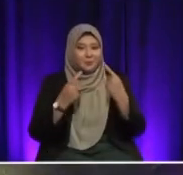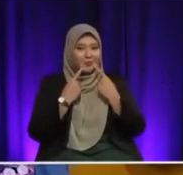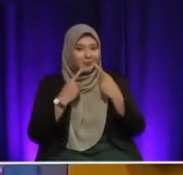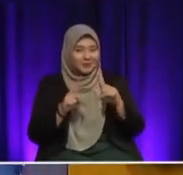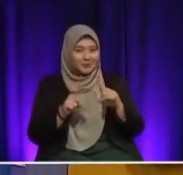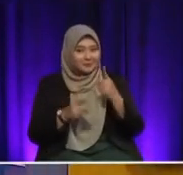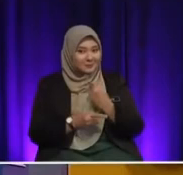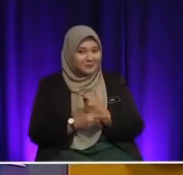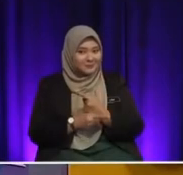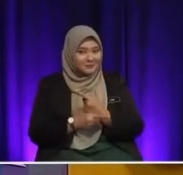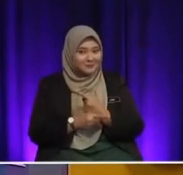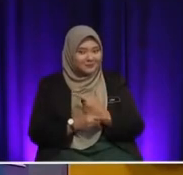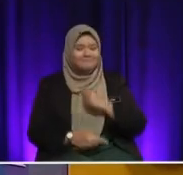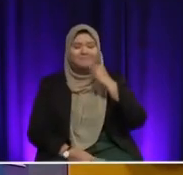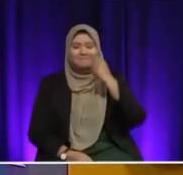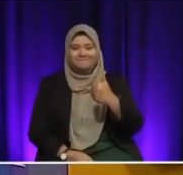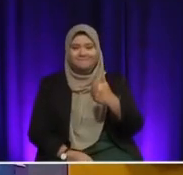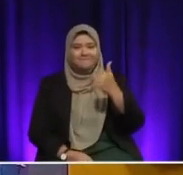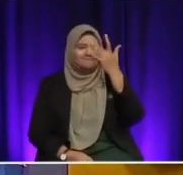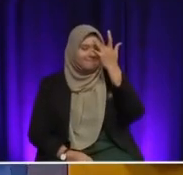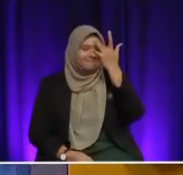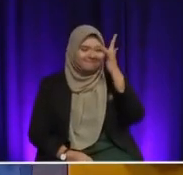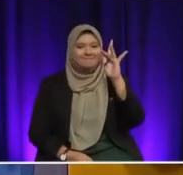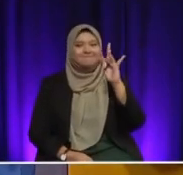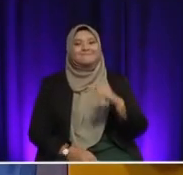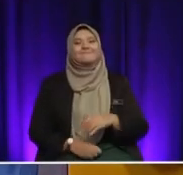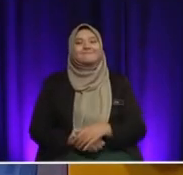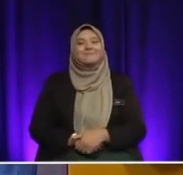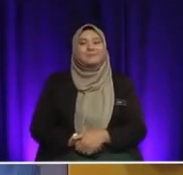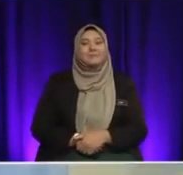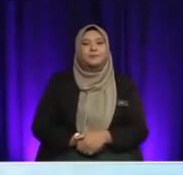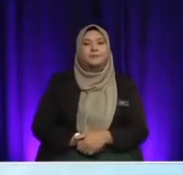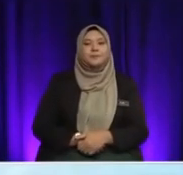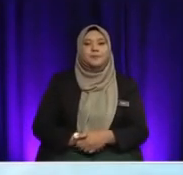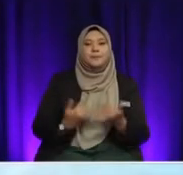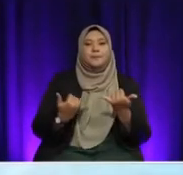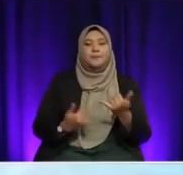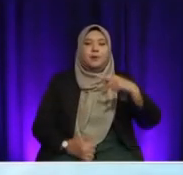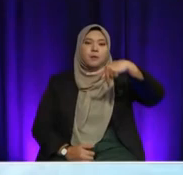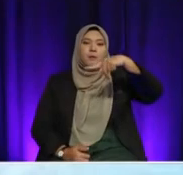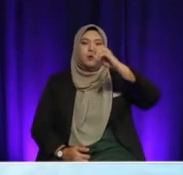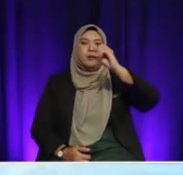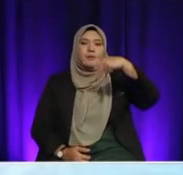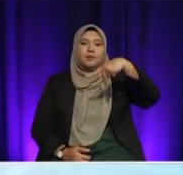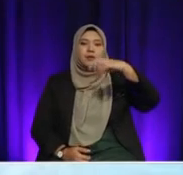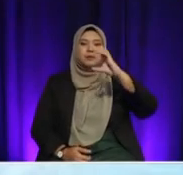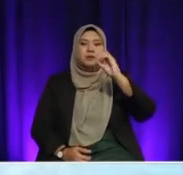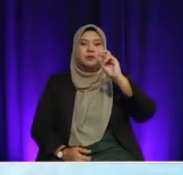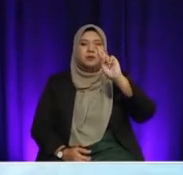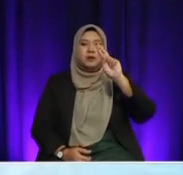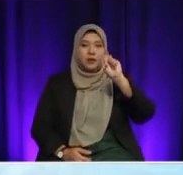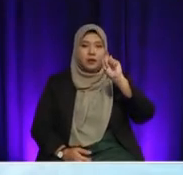Okey, ini pula adalah ciri-ciri popcorn daging ayam yang telah dihasilkan di bengkel. Okey, tak semestinya kita